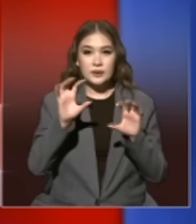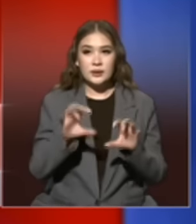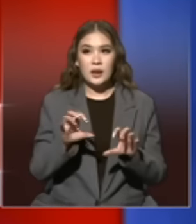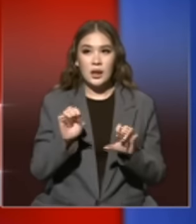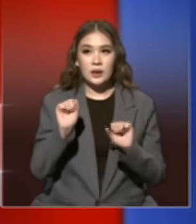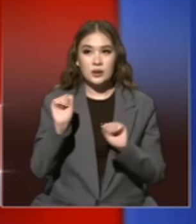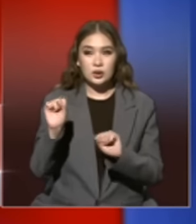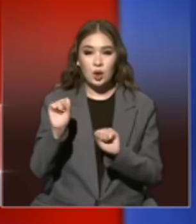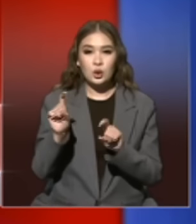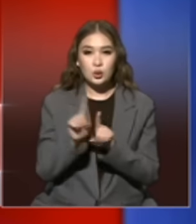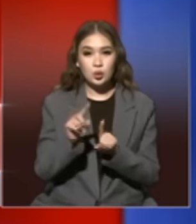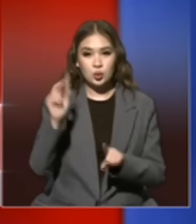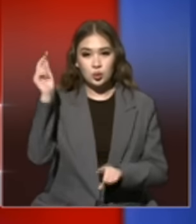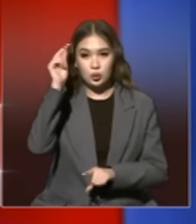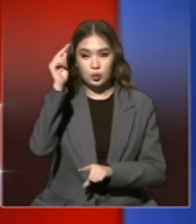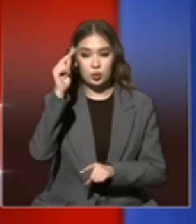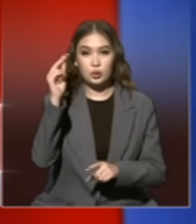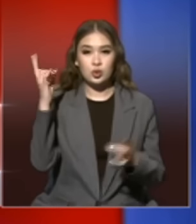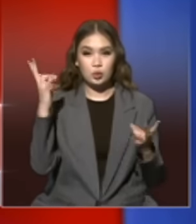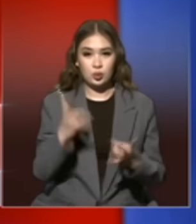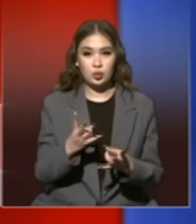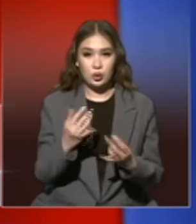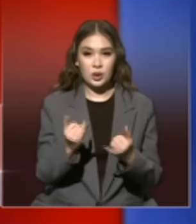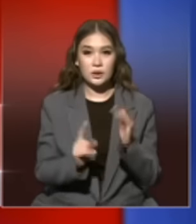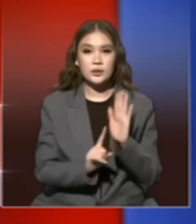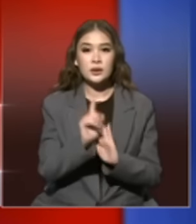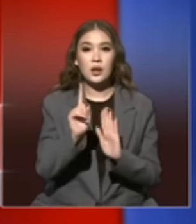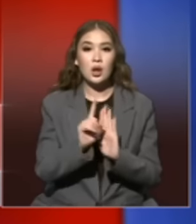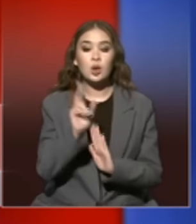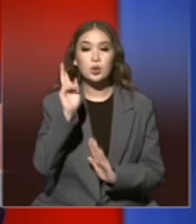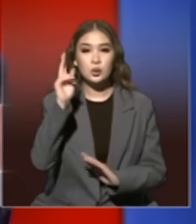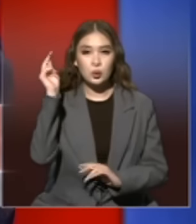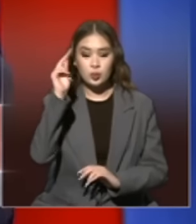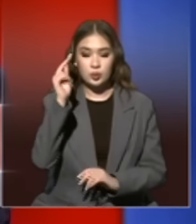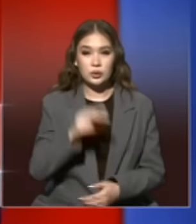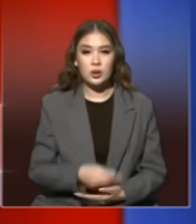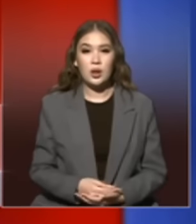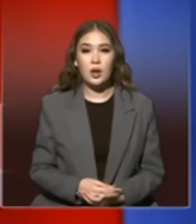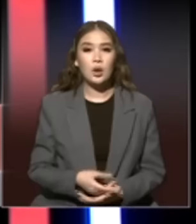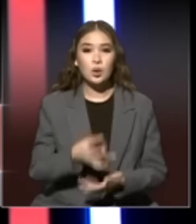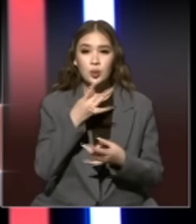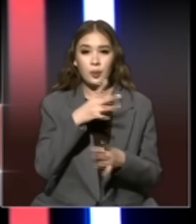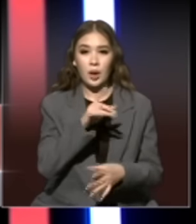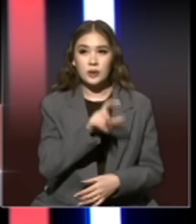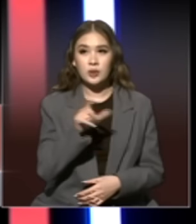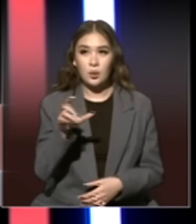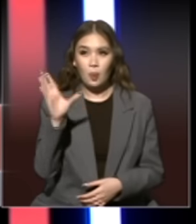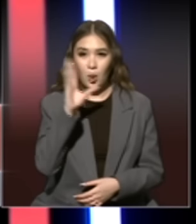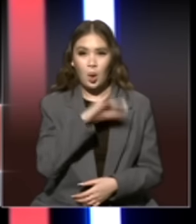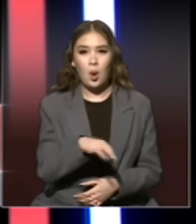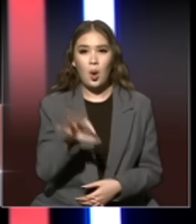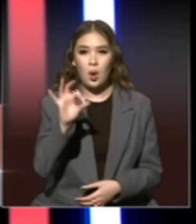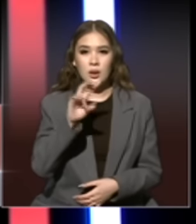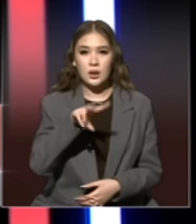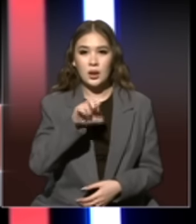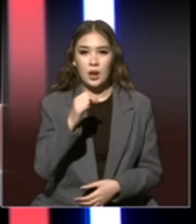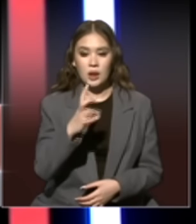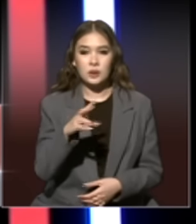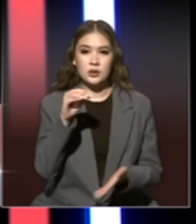соны үйреніп алды деуге болады. Енді бастап келатқан заңгерлер. Енді кез келген азамат сот процесінің онлайн өтуін талап ете алады ғой. Әрине